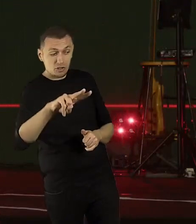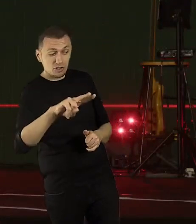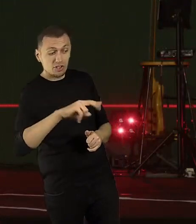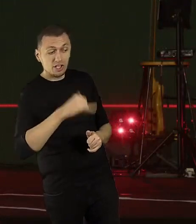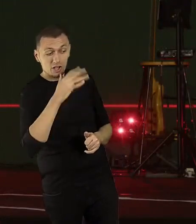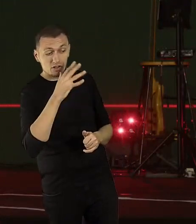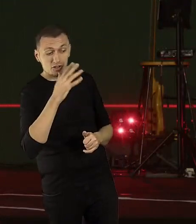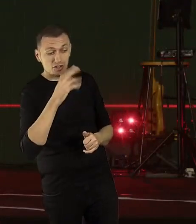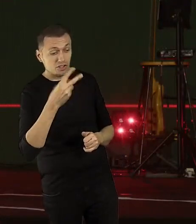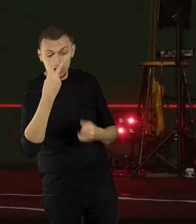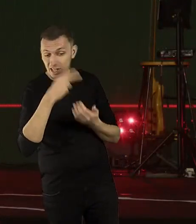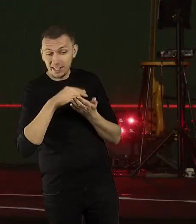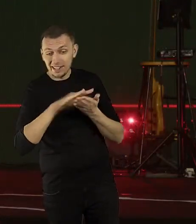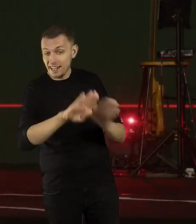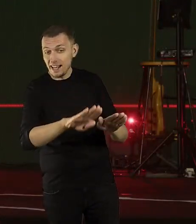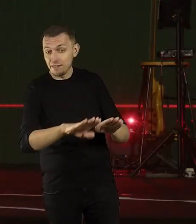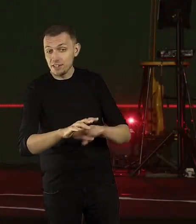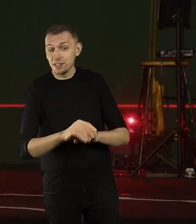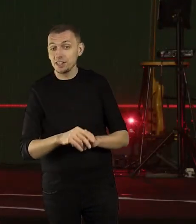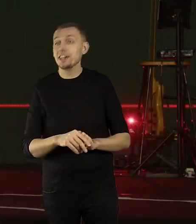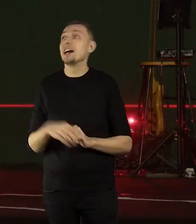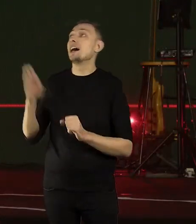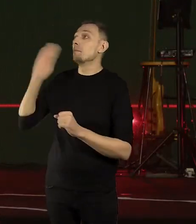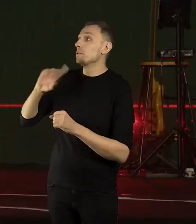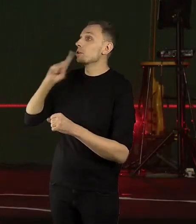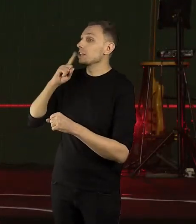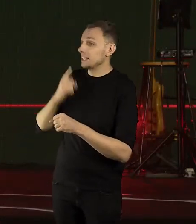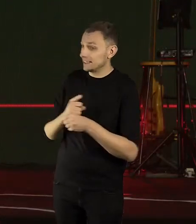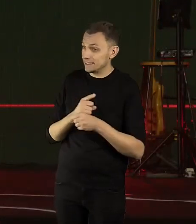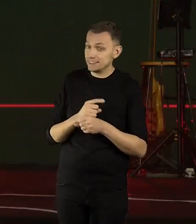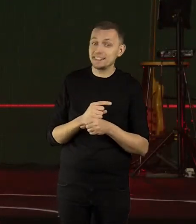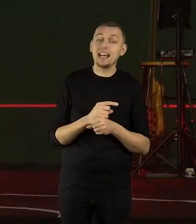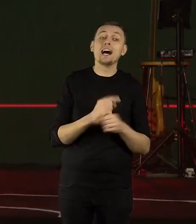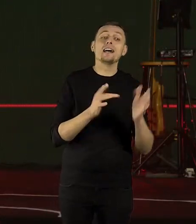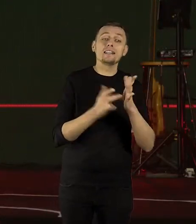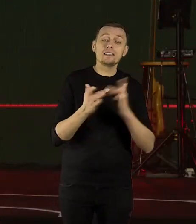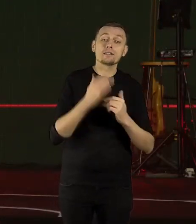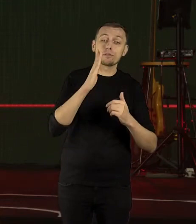urodził się w stajni, a pierwszą swoją drzemkę odbył w korycie.